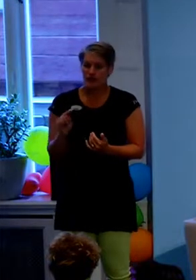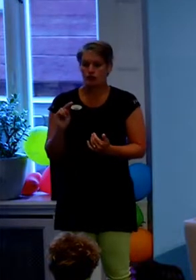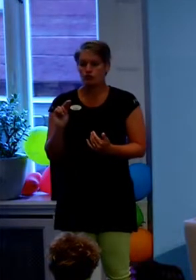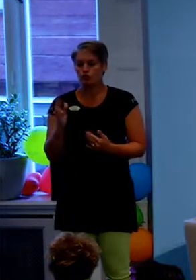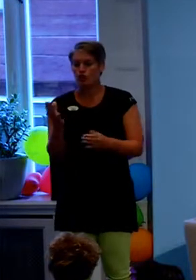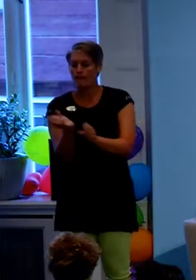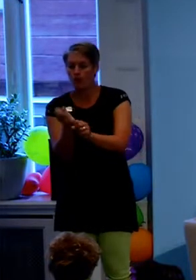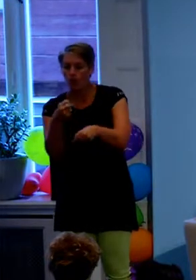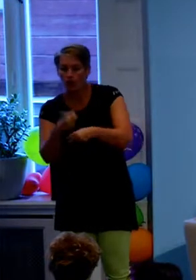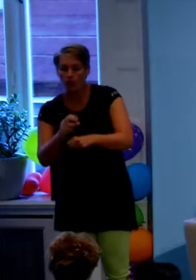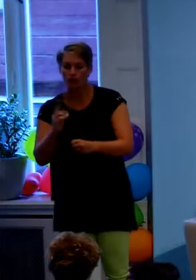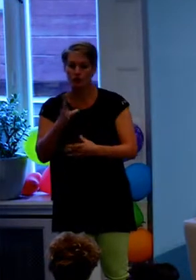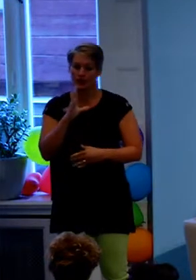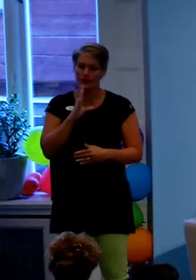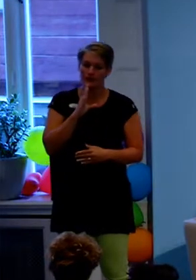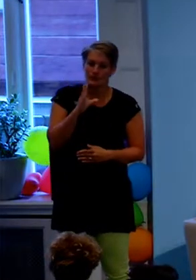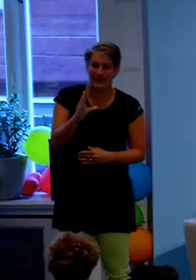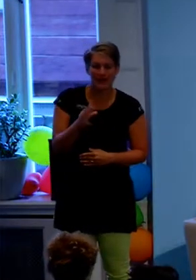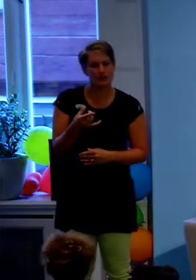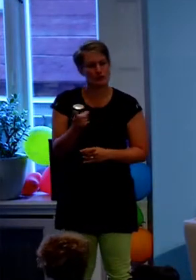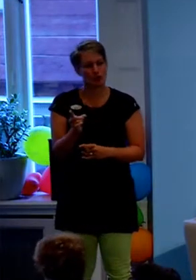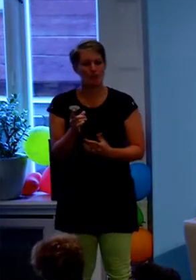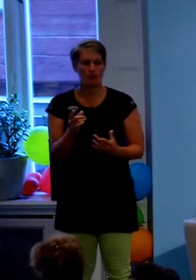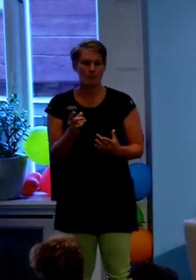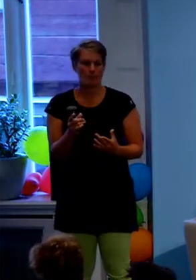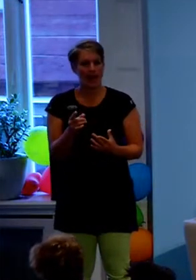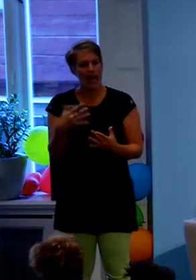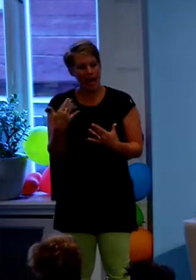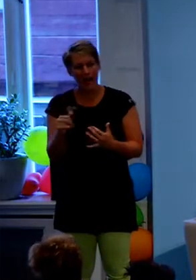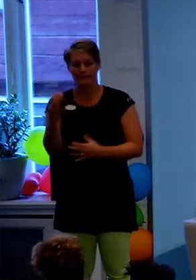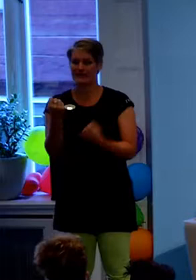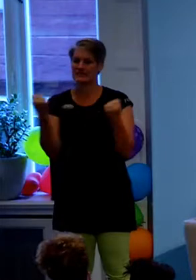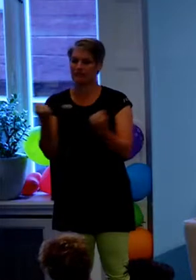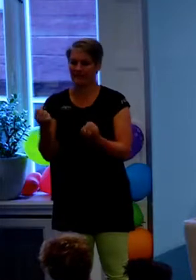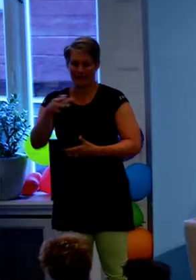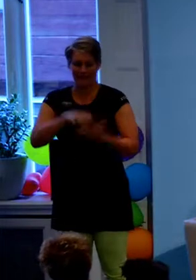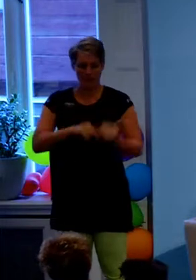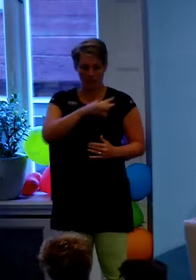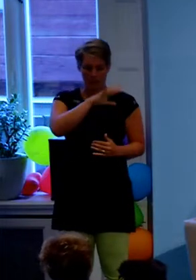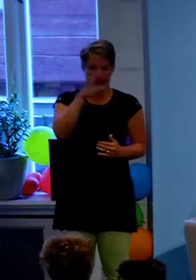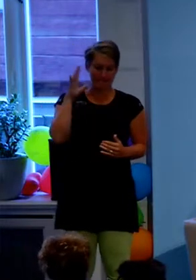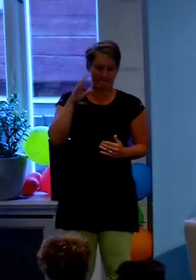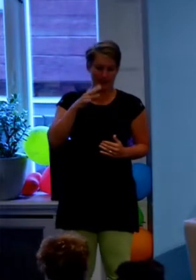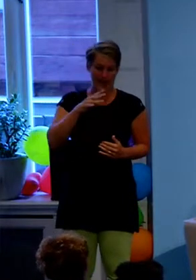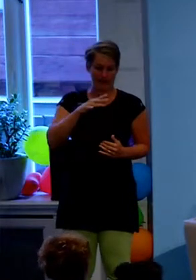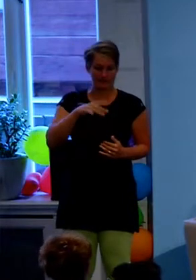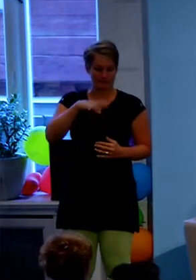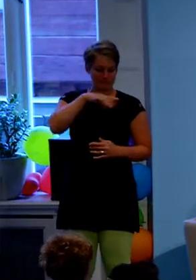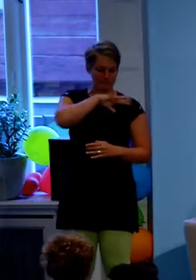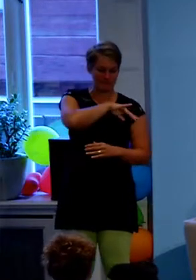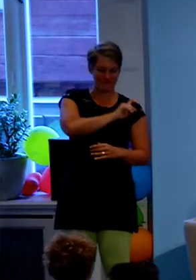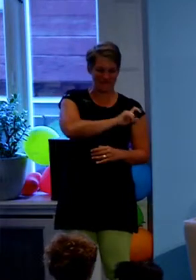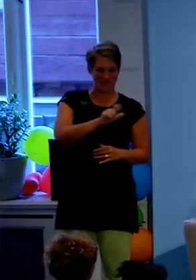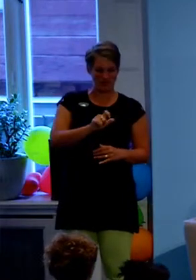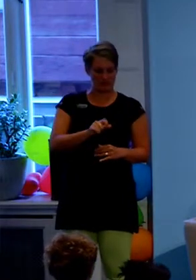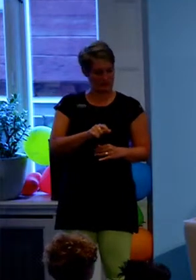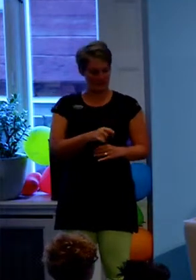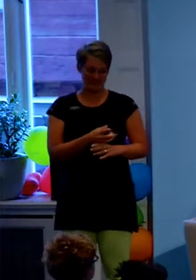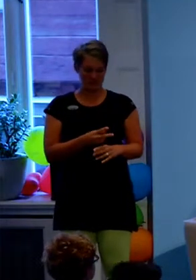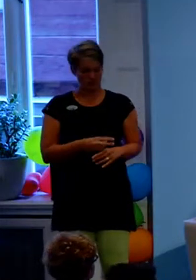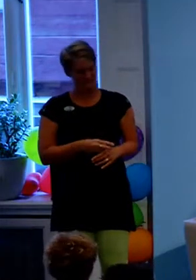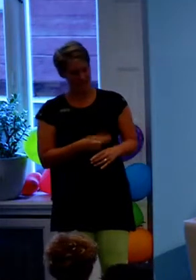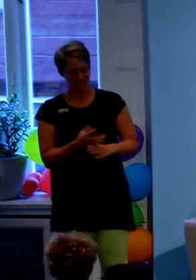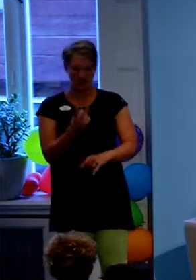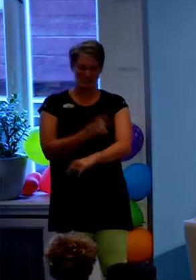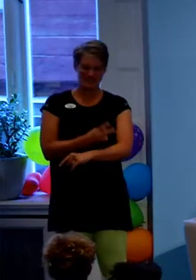som kommer med nya modeller. Att det i sig är mer spännande och att då ha en lång historia. Ah, det är inte så sexigt med